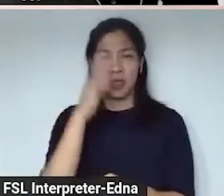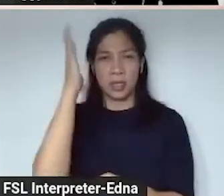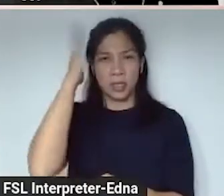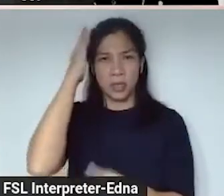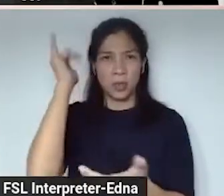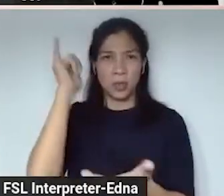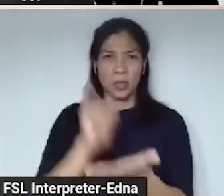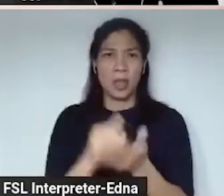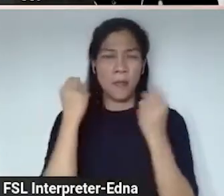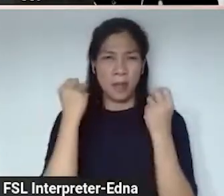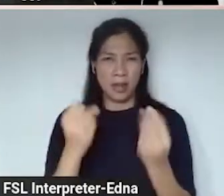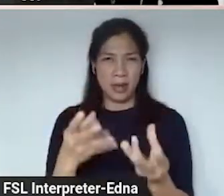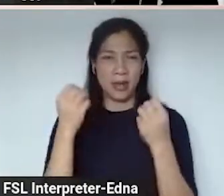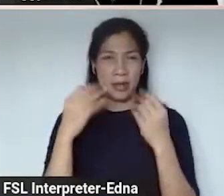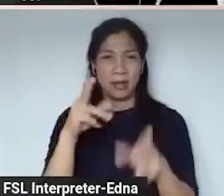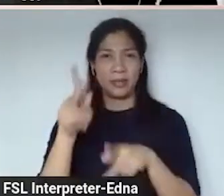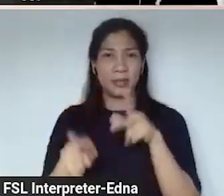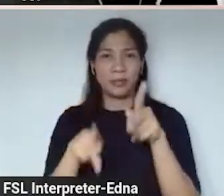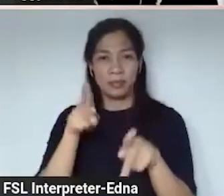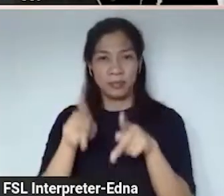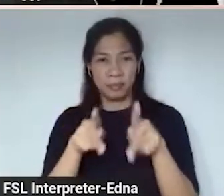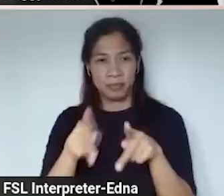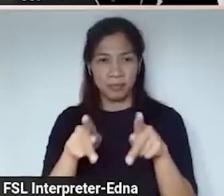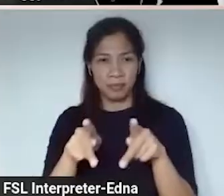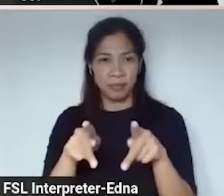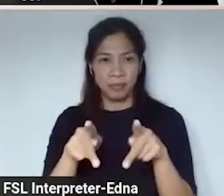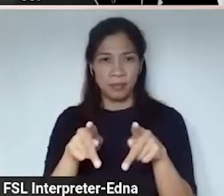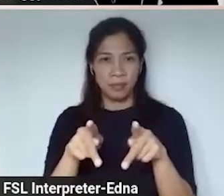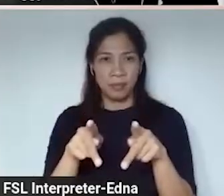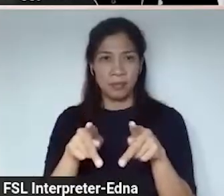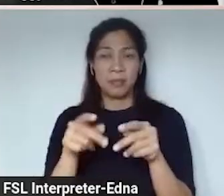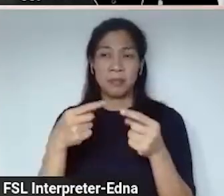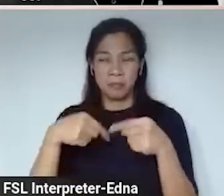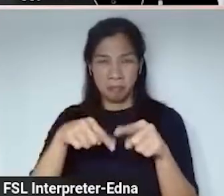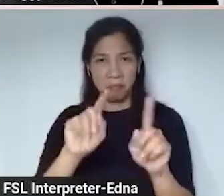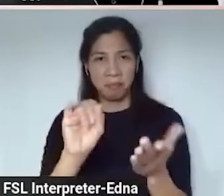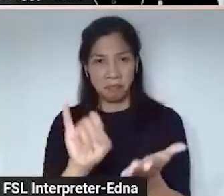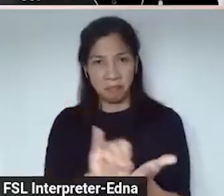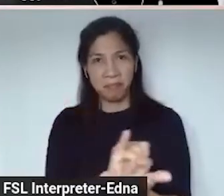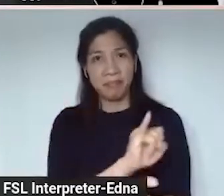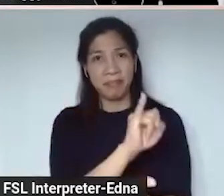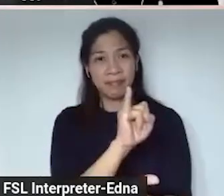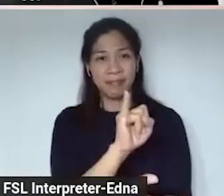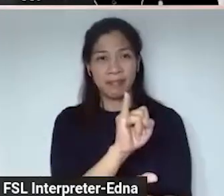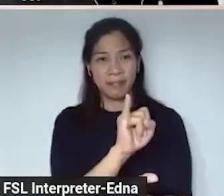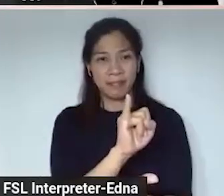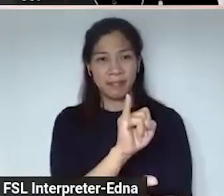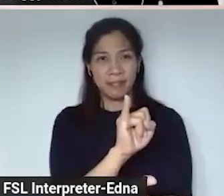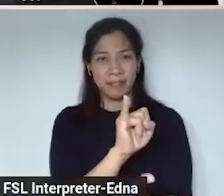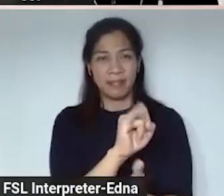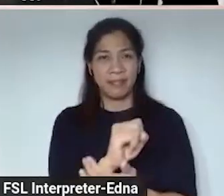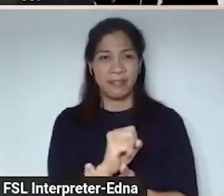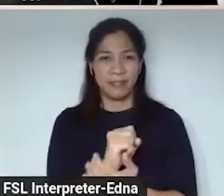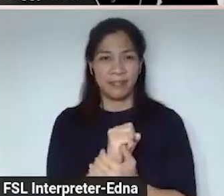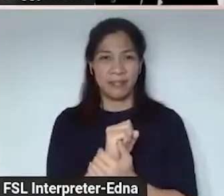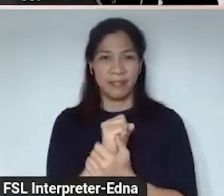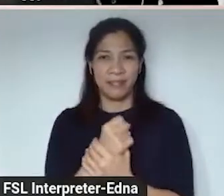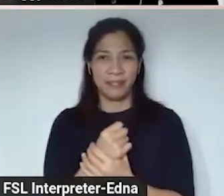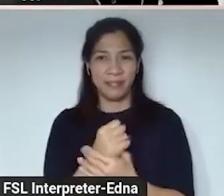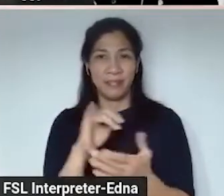na lumalapit sa institusyon or nandiyan sa institusyon na pinagsisilbihan niyo, Sir Mon.